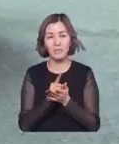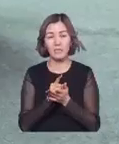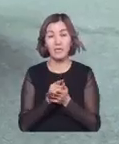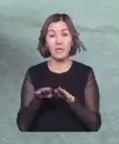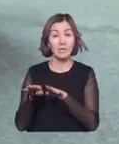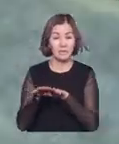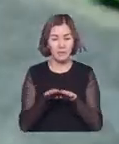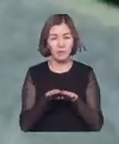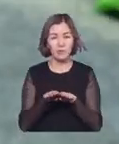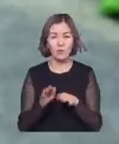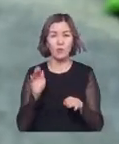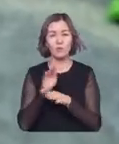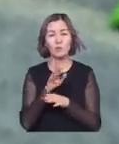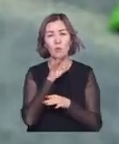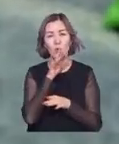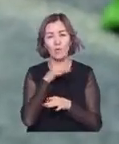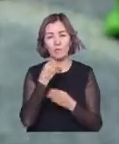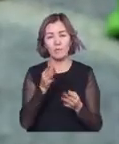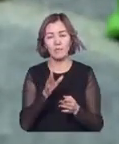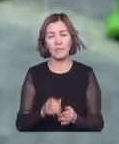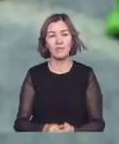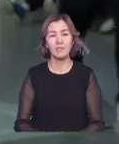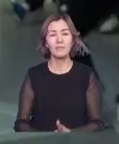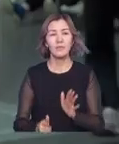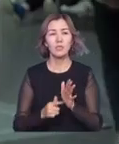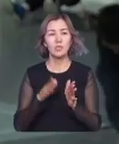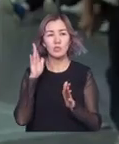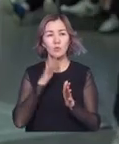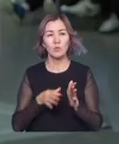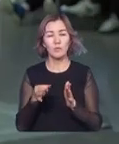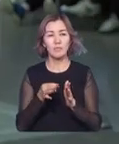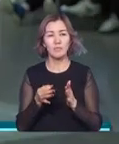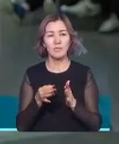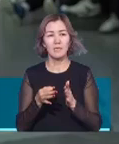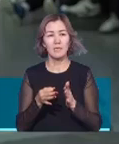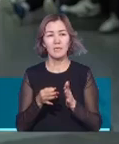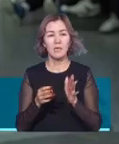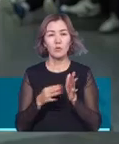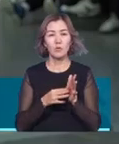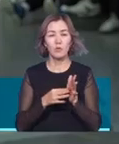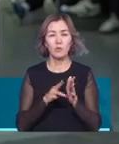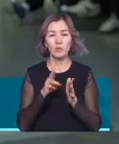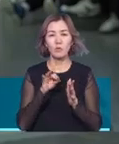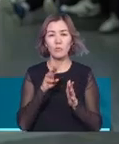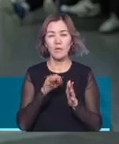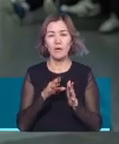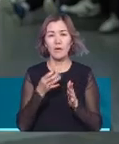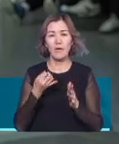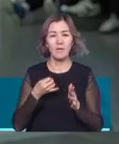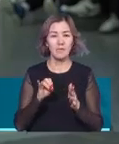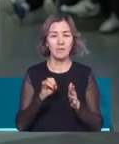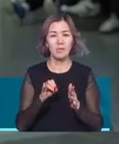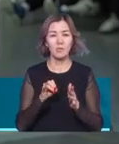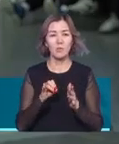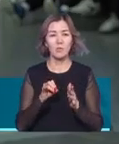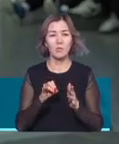болған жағдайда қосымша уақыт беріледі. Бізде Жетісу облысында 9 жұмалақ бар, осы асық ату бар, ат